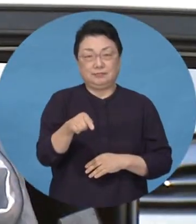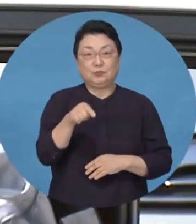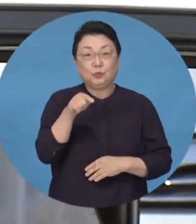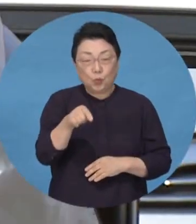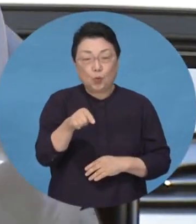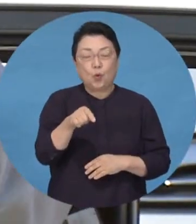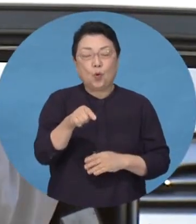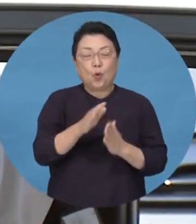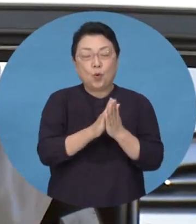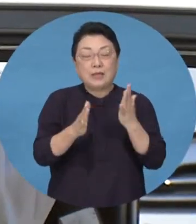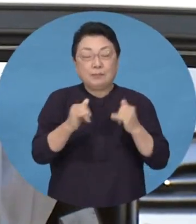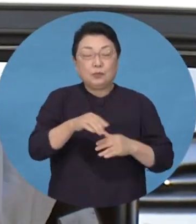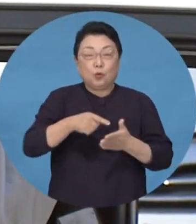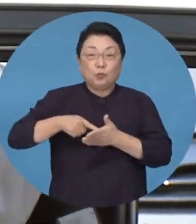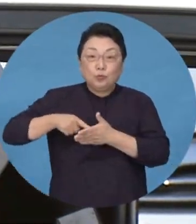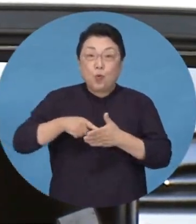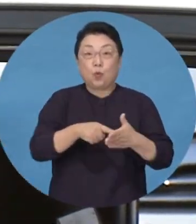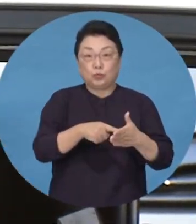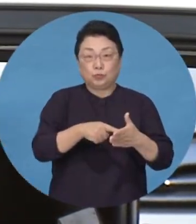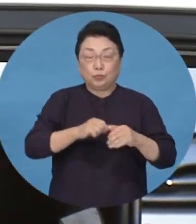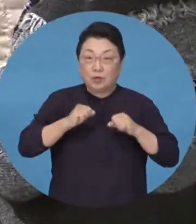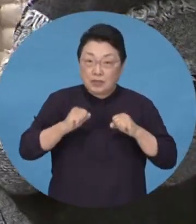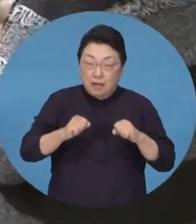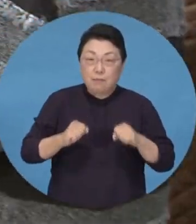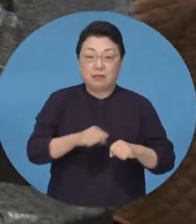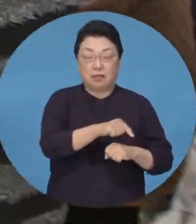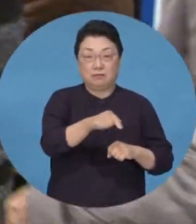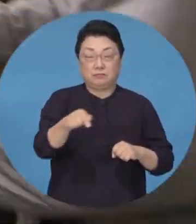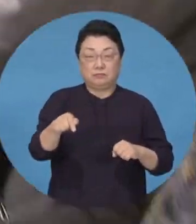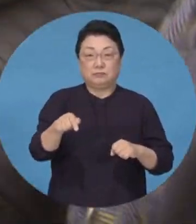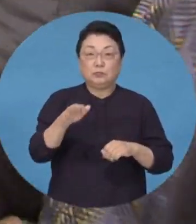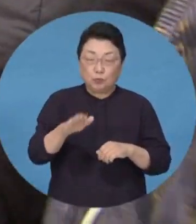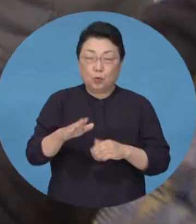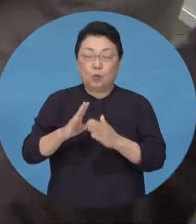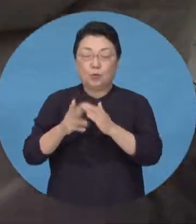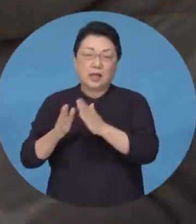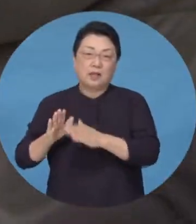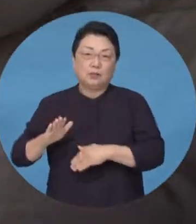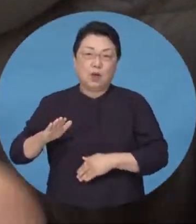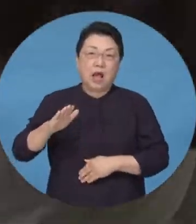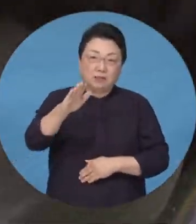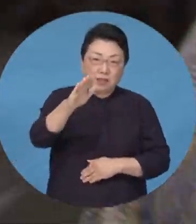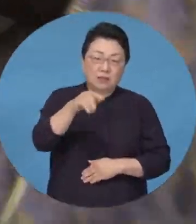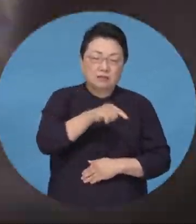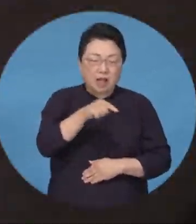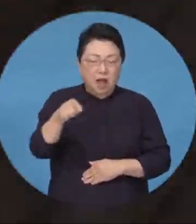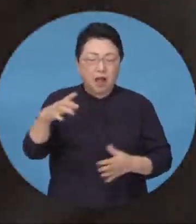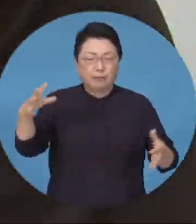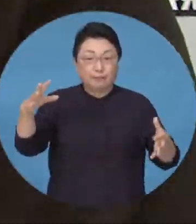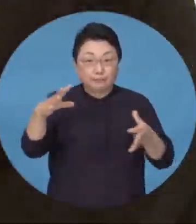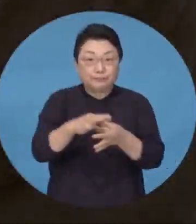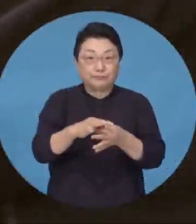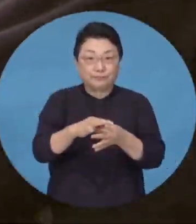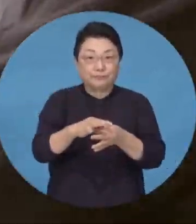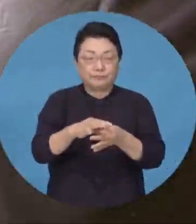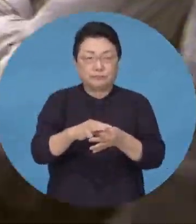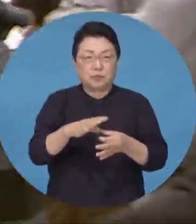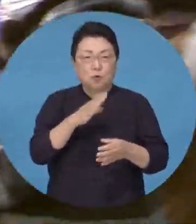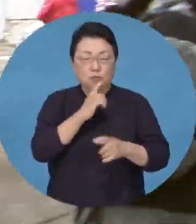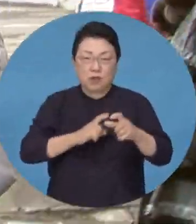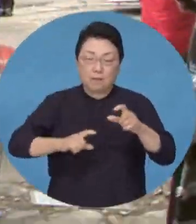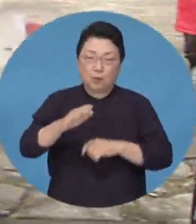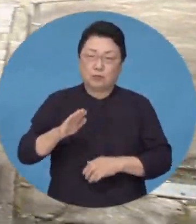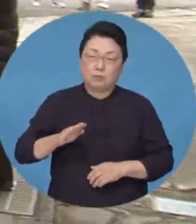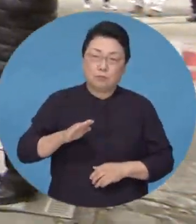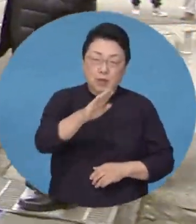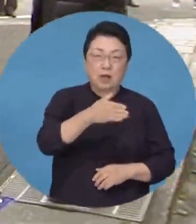県民の皆様の努力と努力とが頑張りとその山梨県の可能性が結びつけば本来もっと伸びるはずな